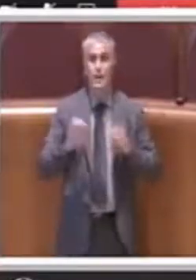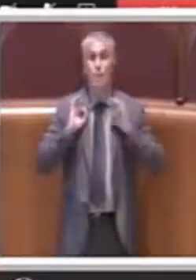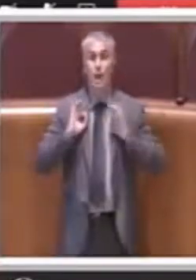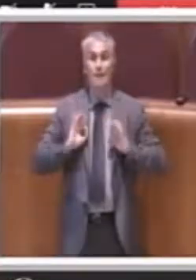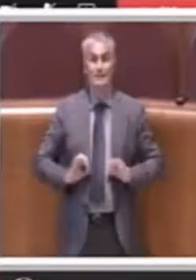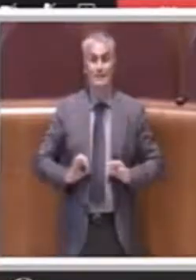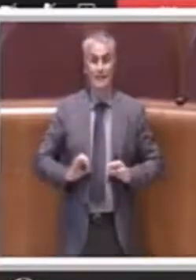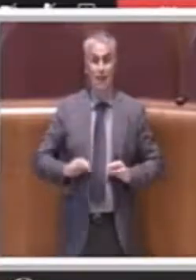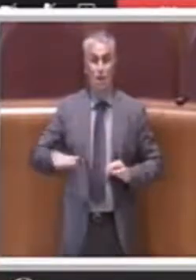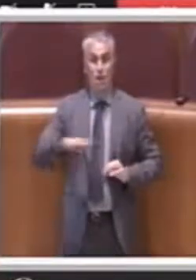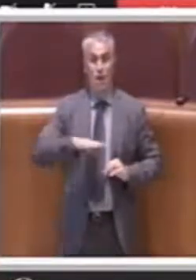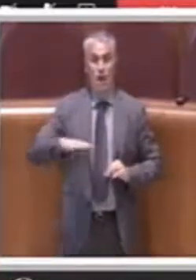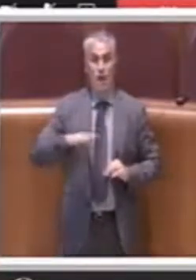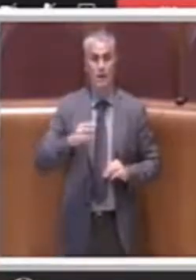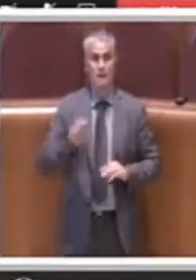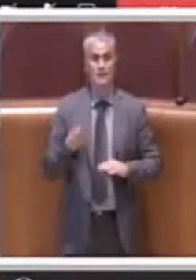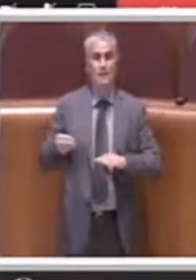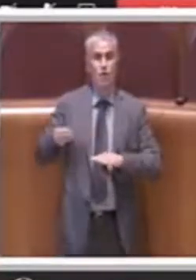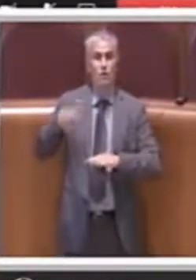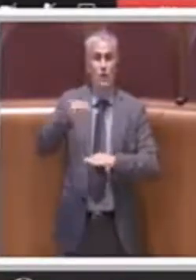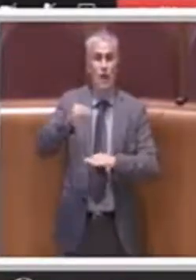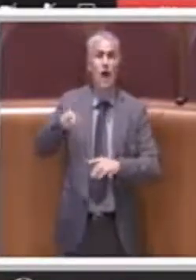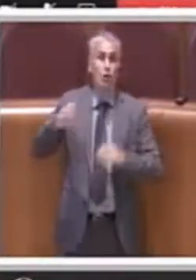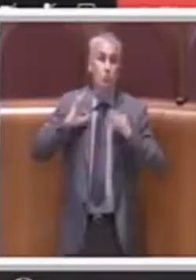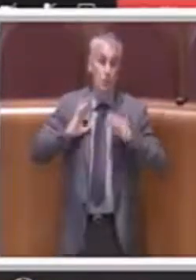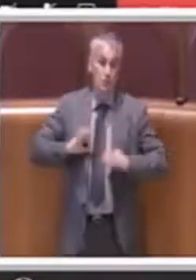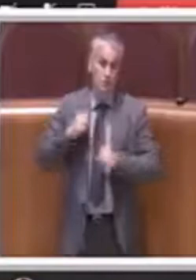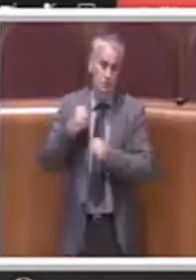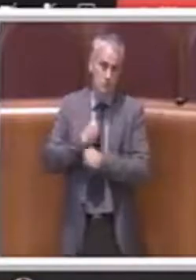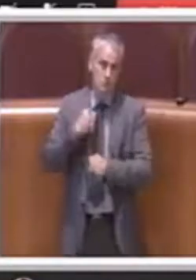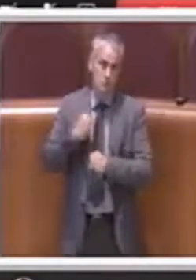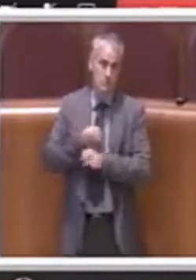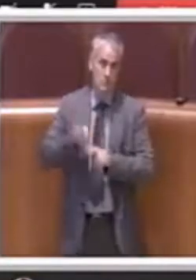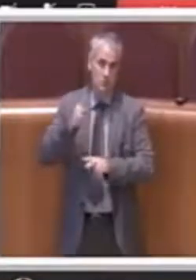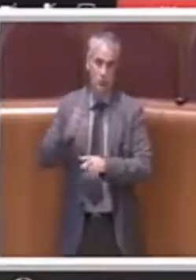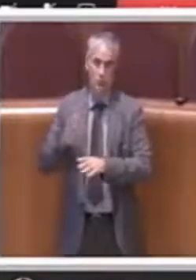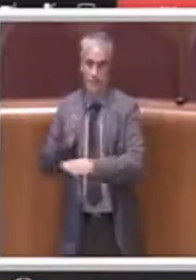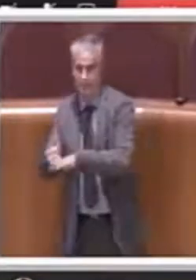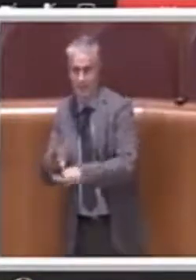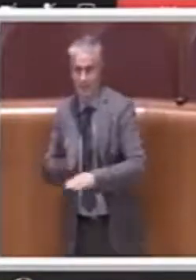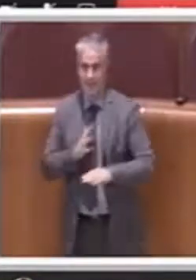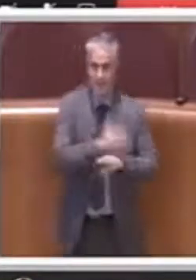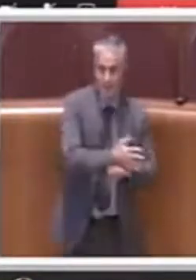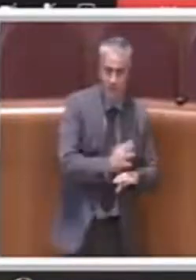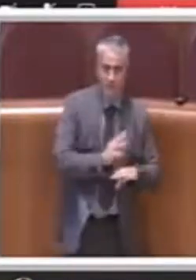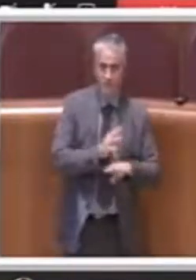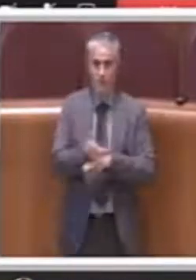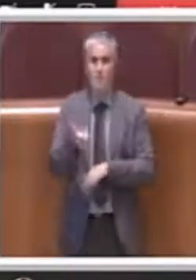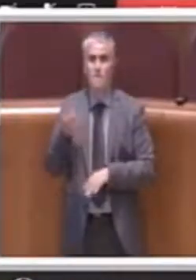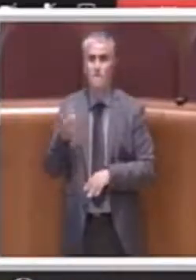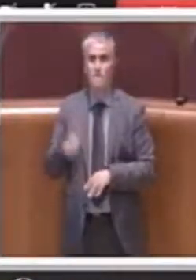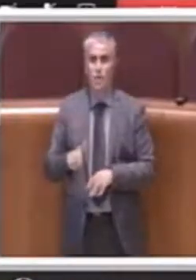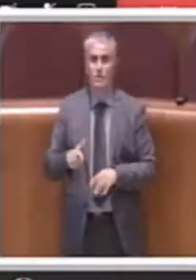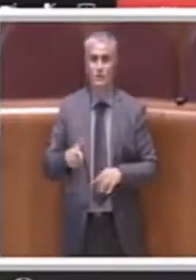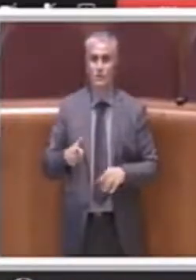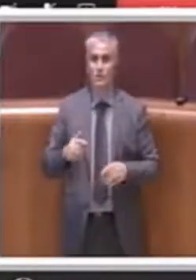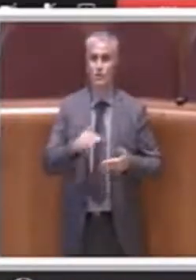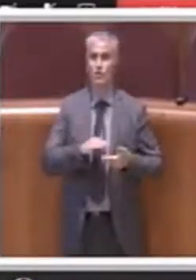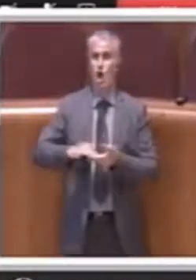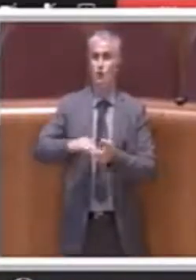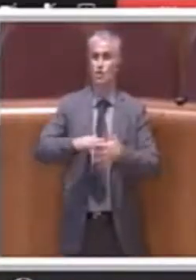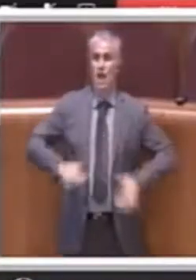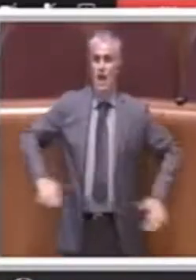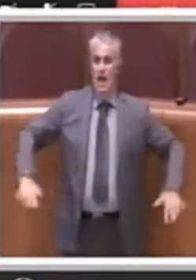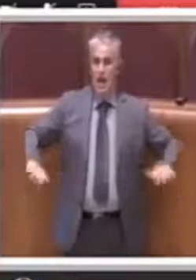come sapete in questo periodo è chiamata ad intervenire spesso anche per la questione delle istanze sociali, e anche